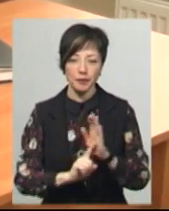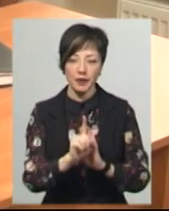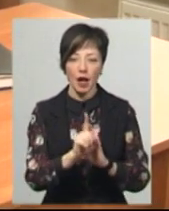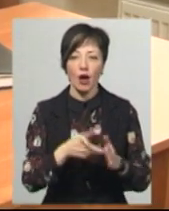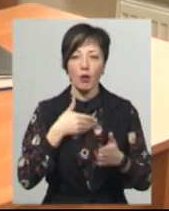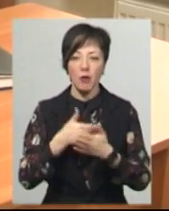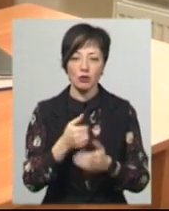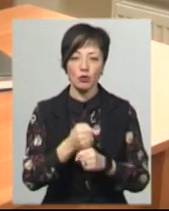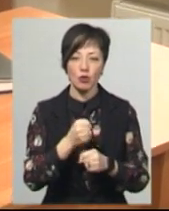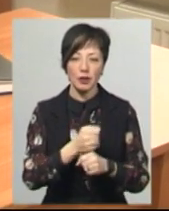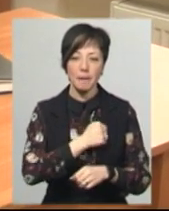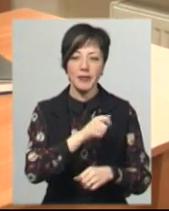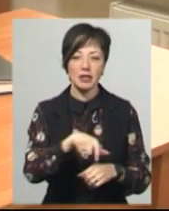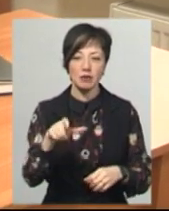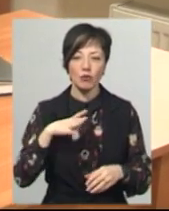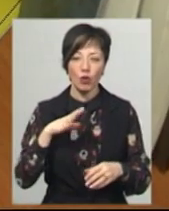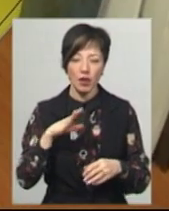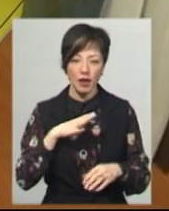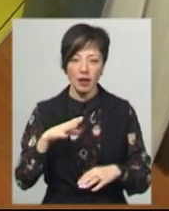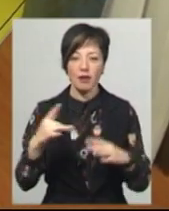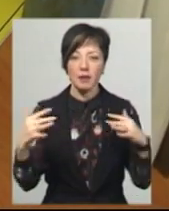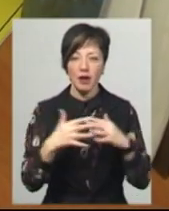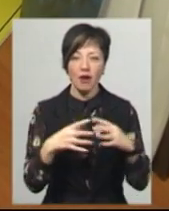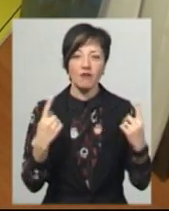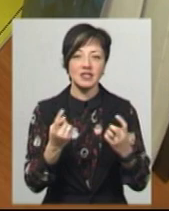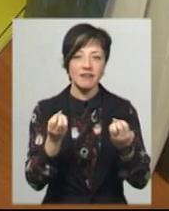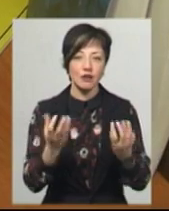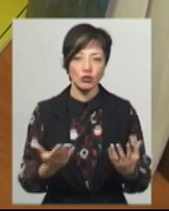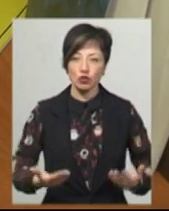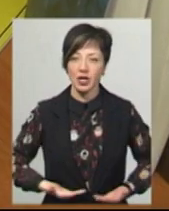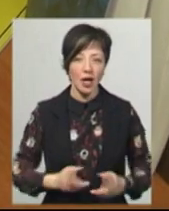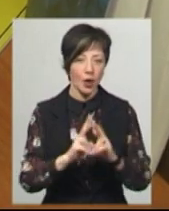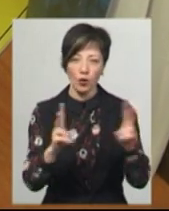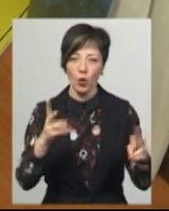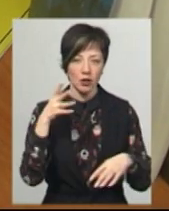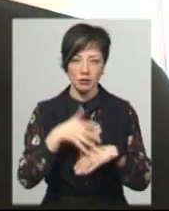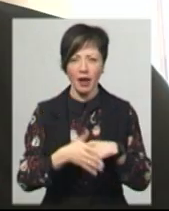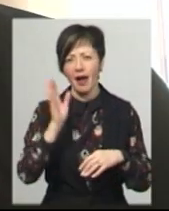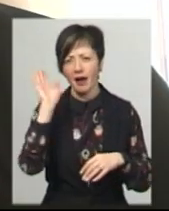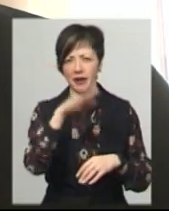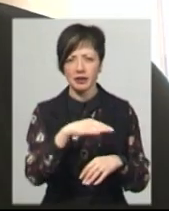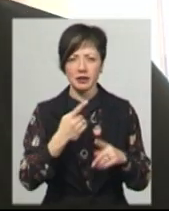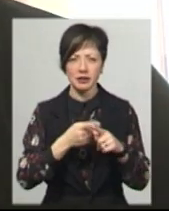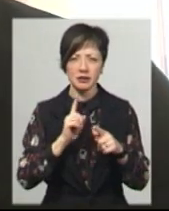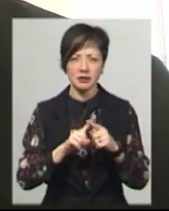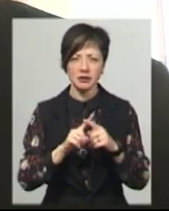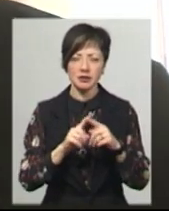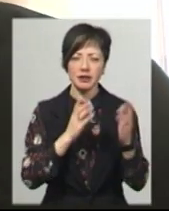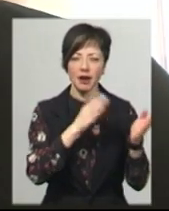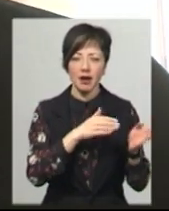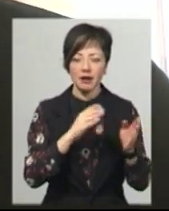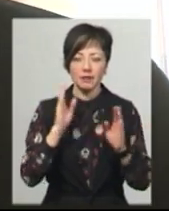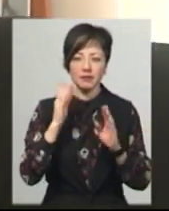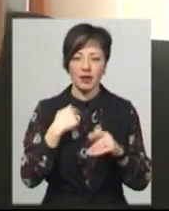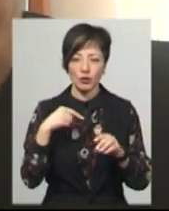за громадську роботу, бо бійців, які були на передовій, в цивільному житті ніхто не розуміє. Там війна десь там, ну таке сюди не сюди дойде, я